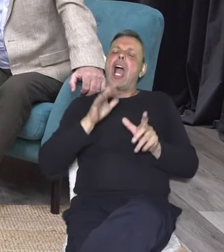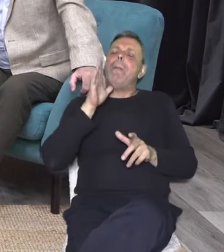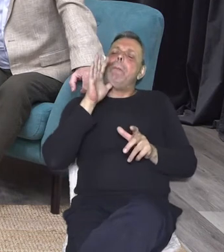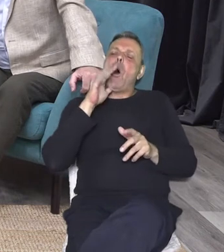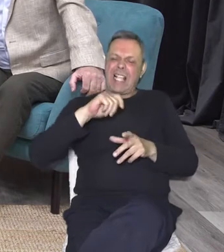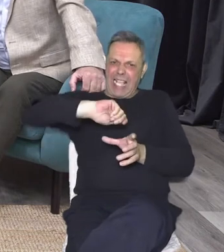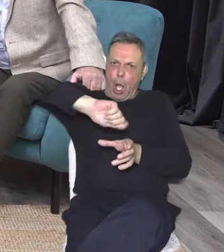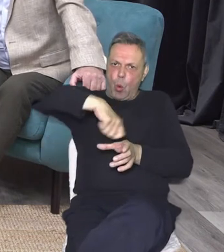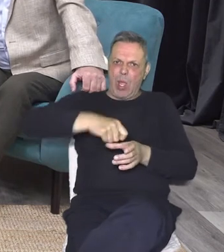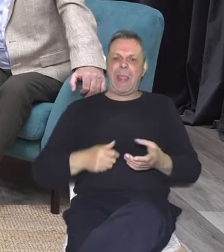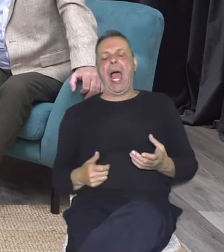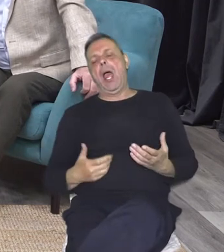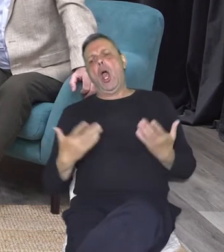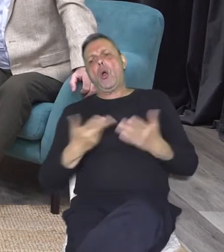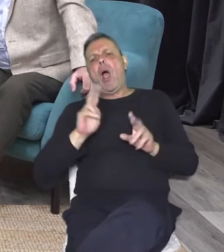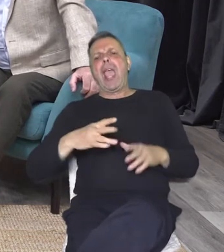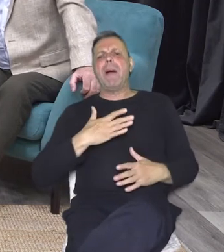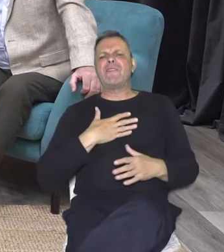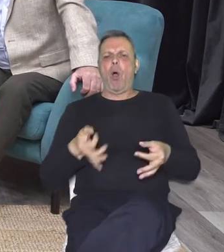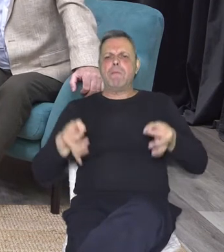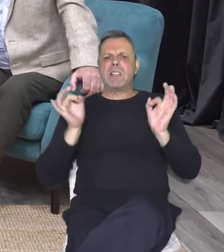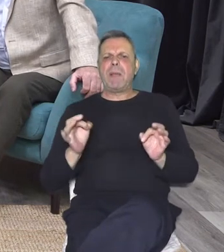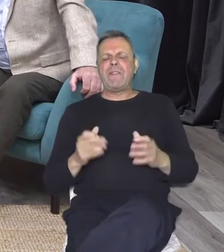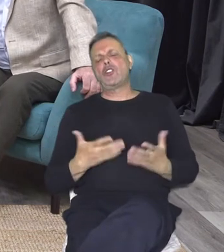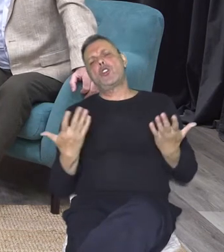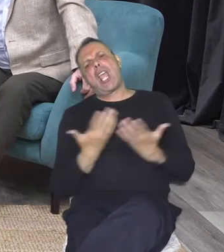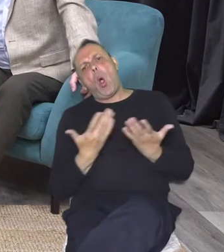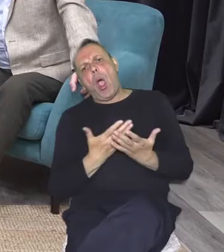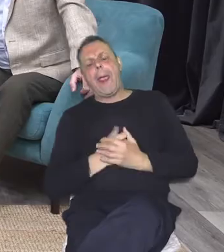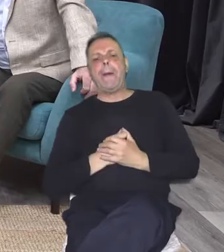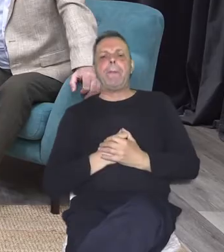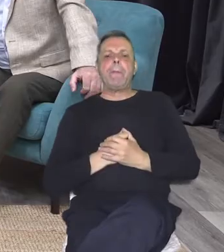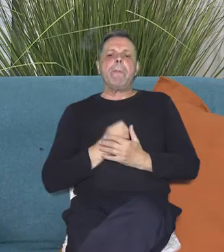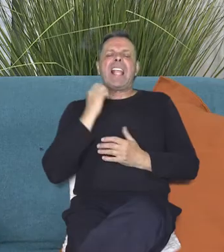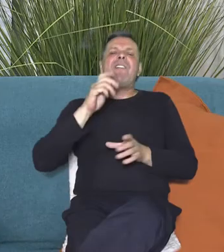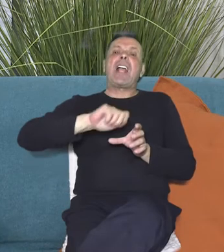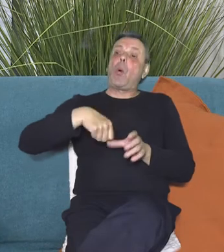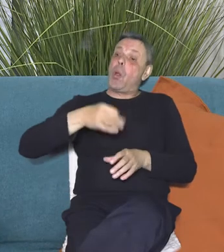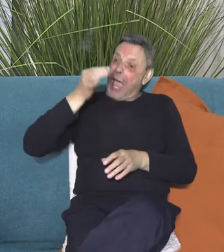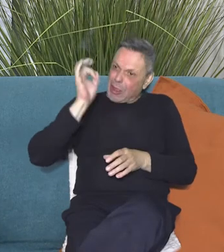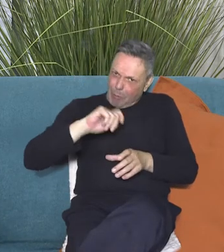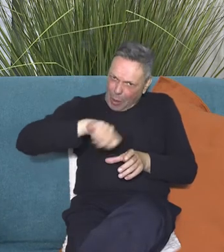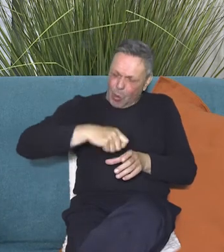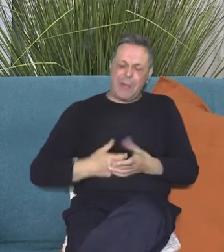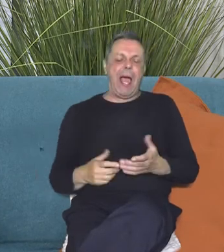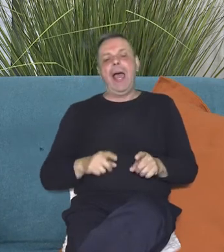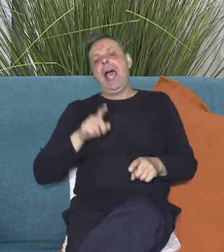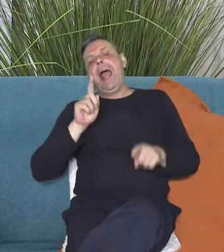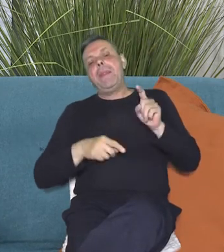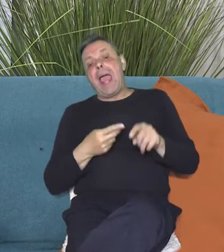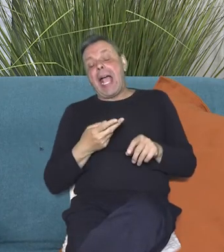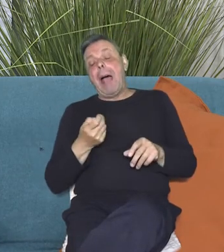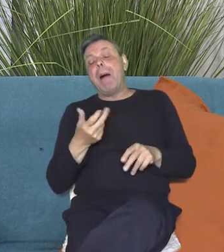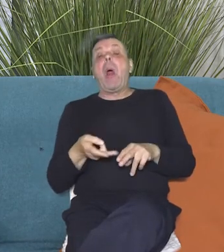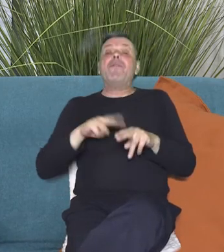krajiška bosanska kuhinja, koja ima svoje specifičnosti, koja je, svaka kuhinja je dobra, jeli